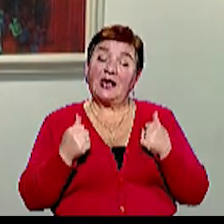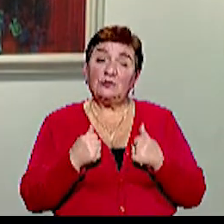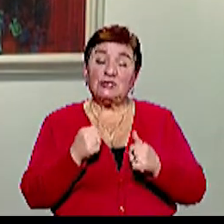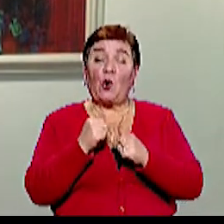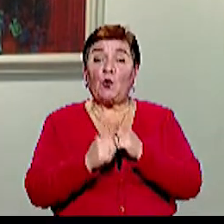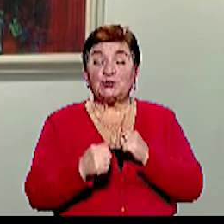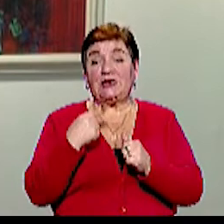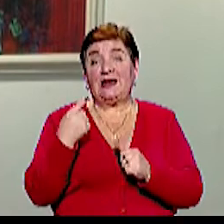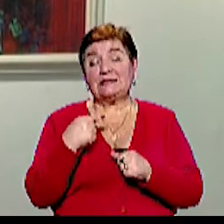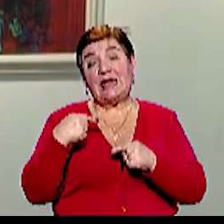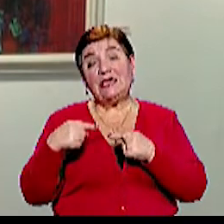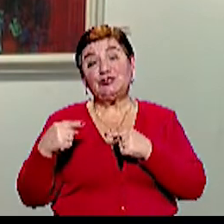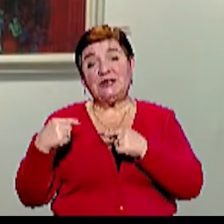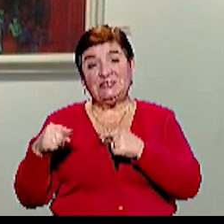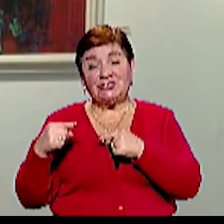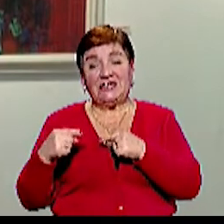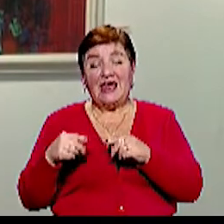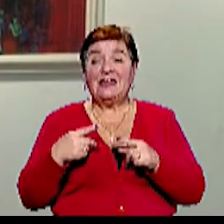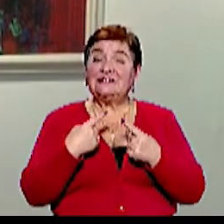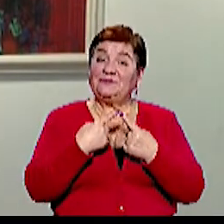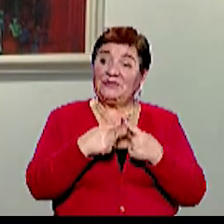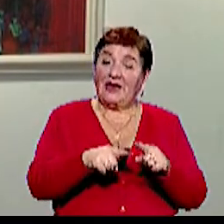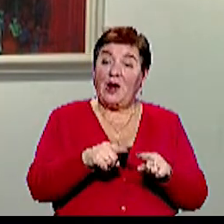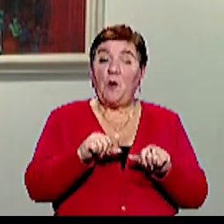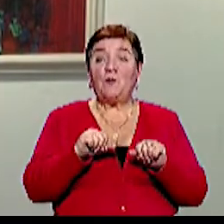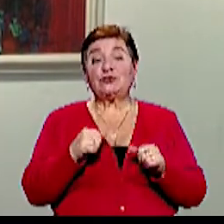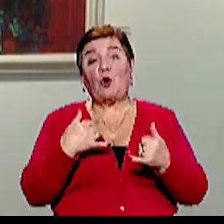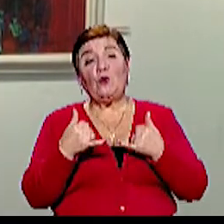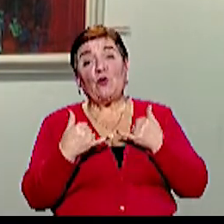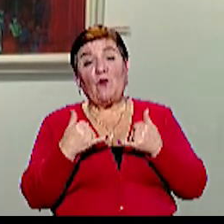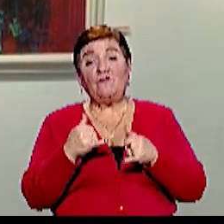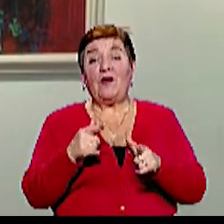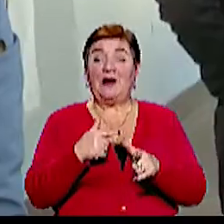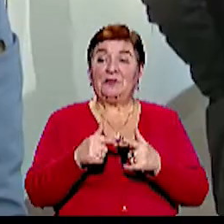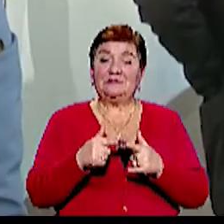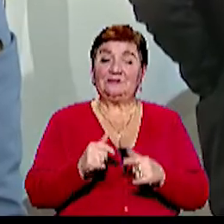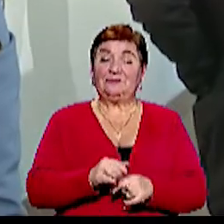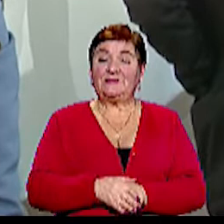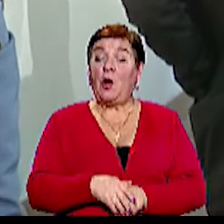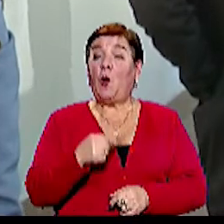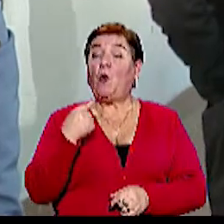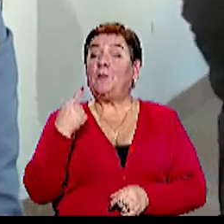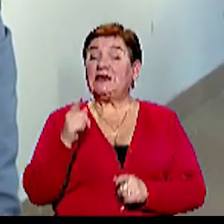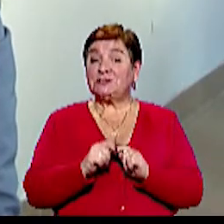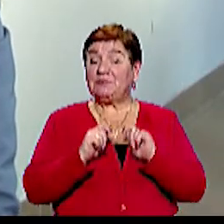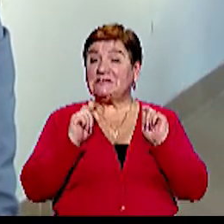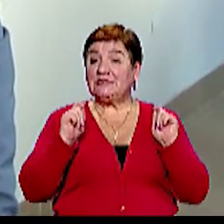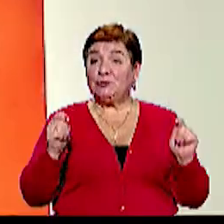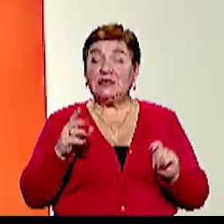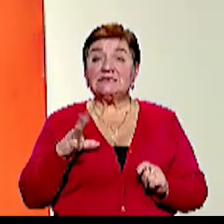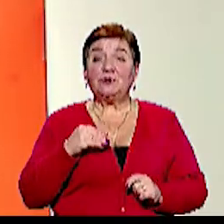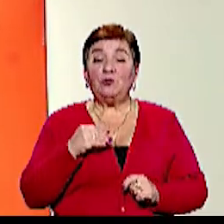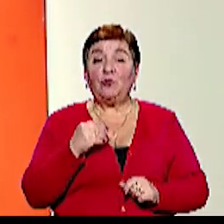раз якось інший підхід, може технічно, може кольорово, але по-іншому. Уперше презентує свою